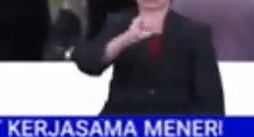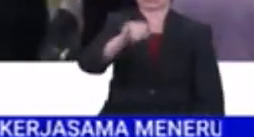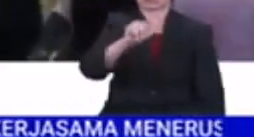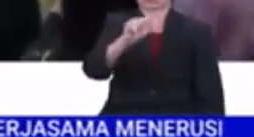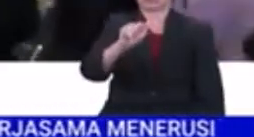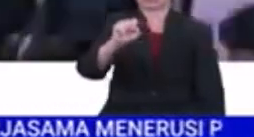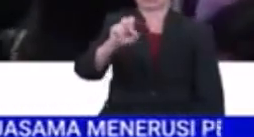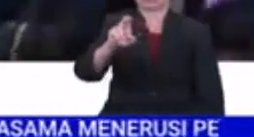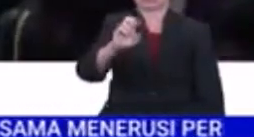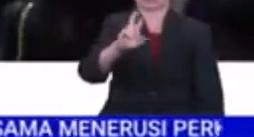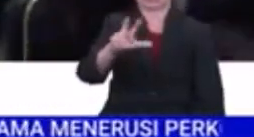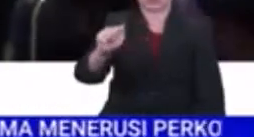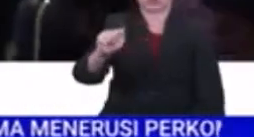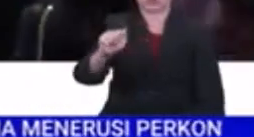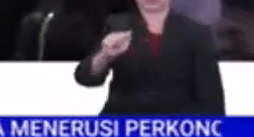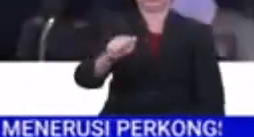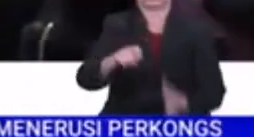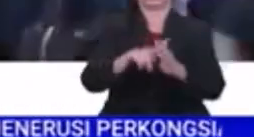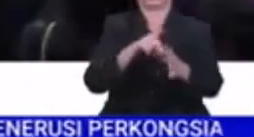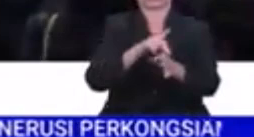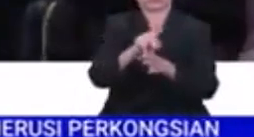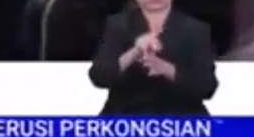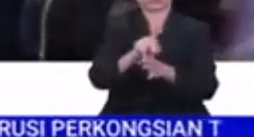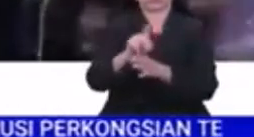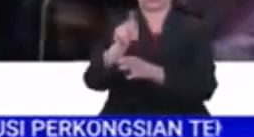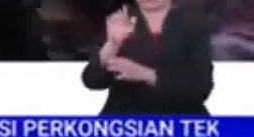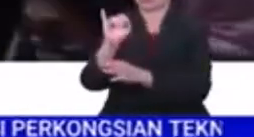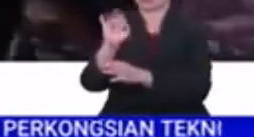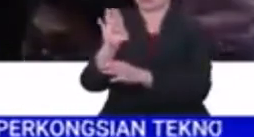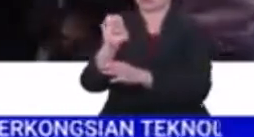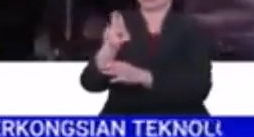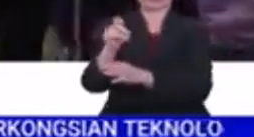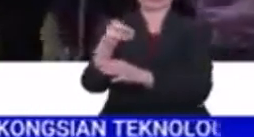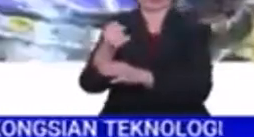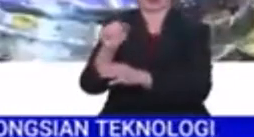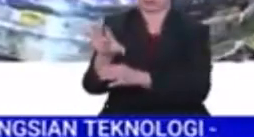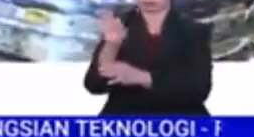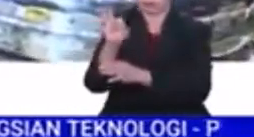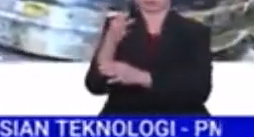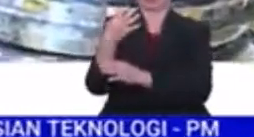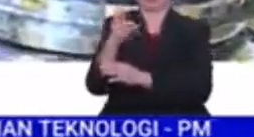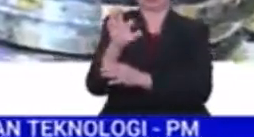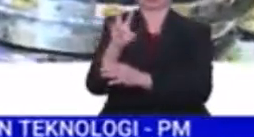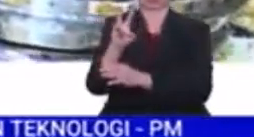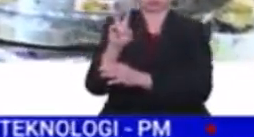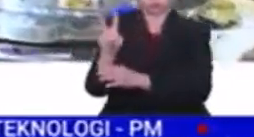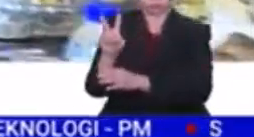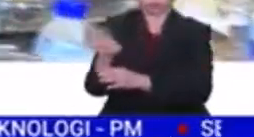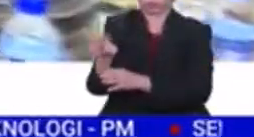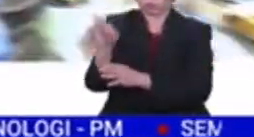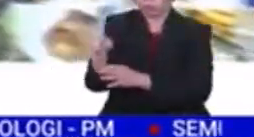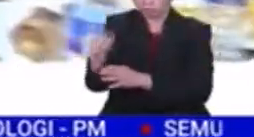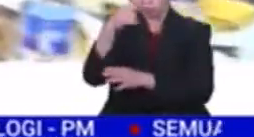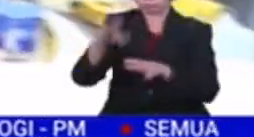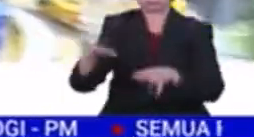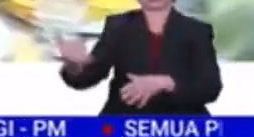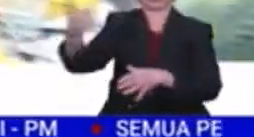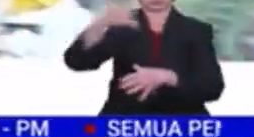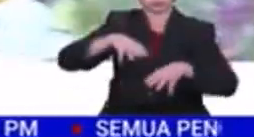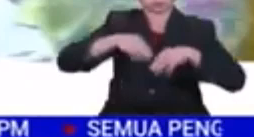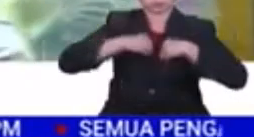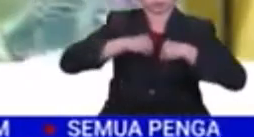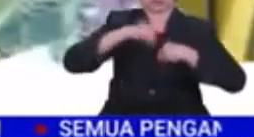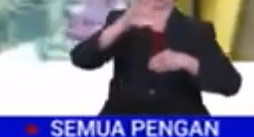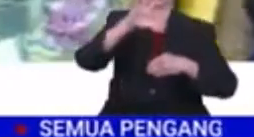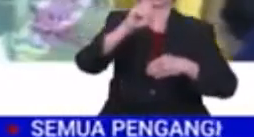tamu allahyarham Tan Sri yowes Indotama Ibrahim telah dilantik kode 21 evolusi udah video kedua untuk menerima kehadiran